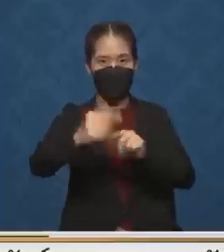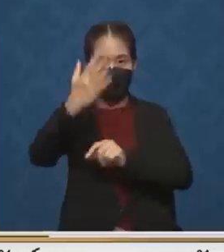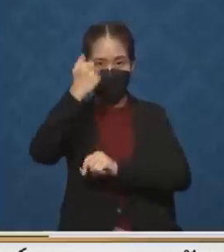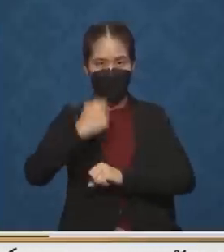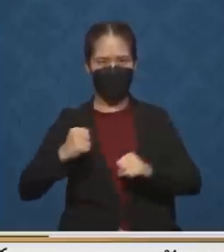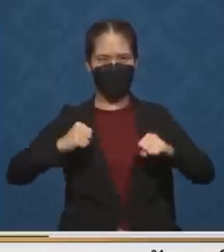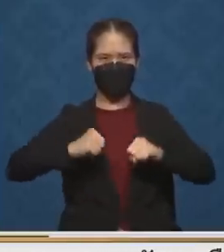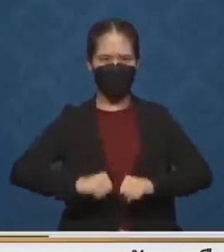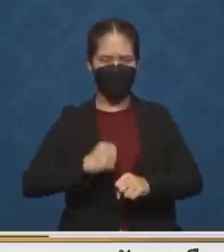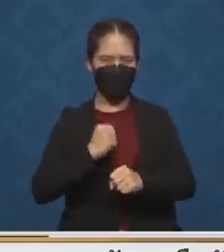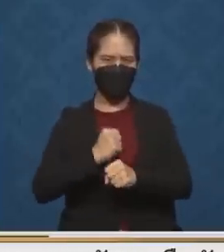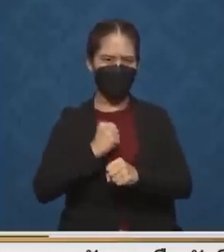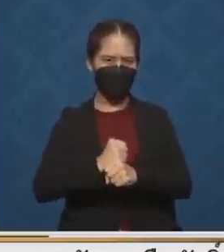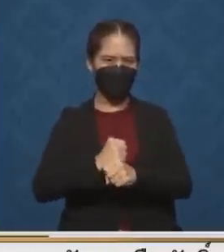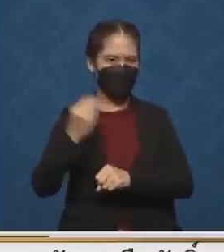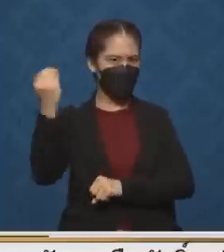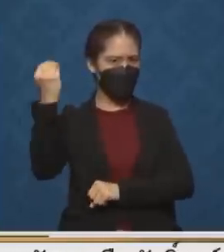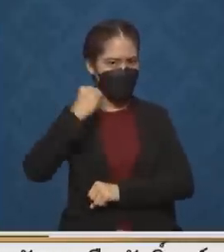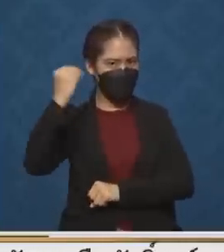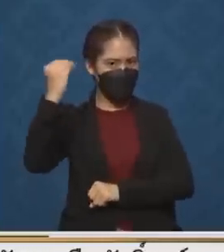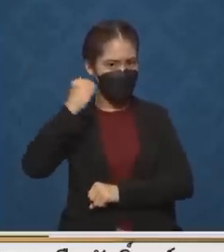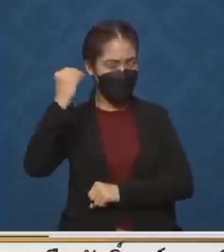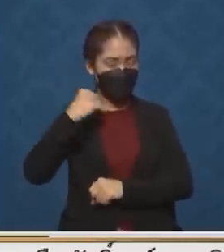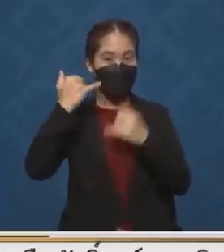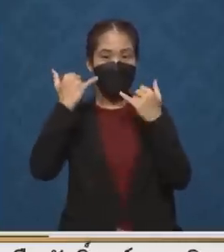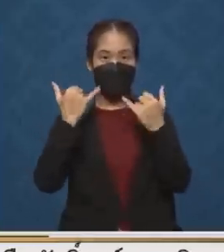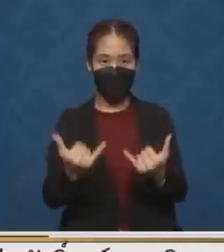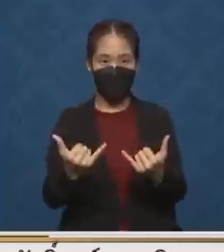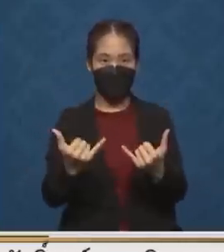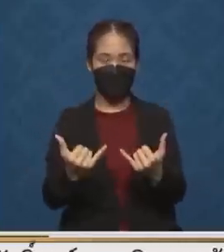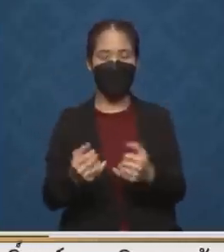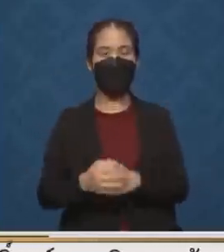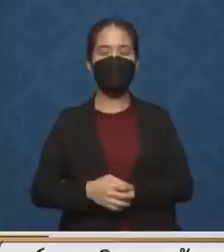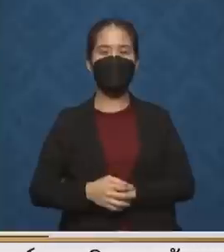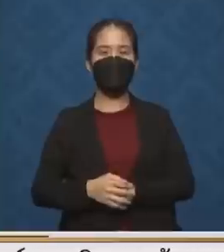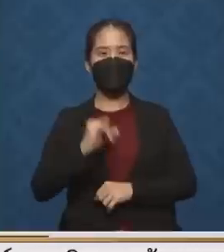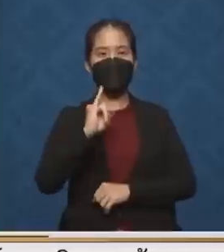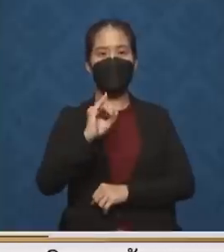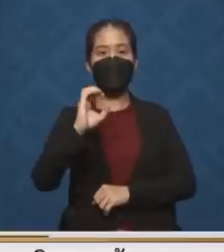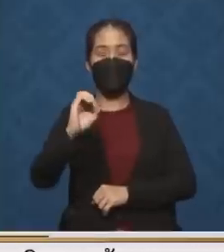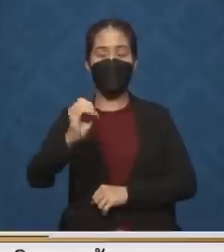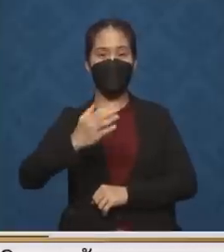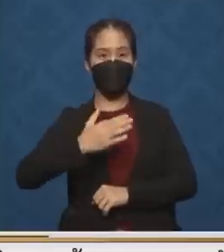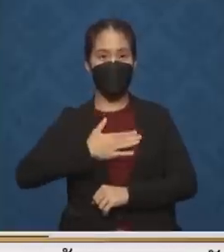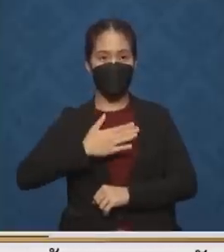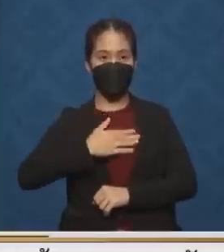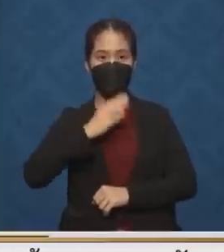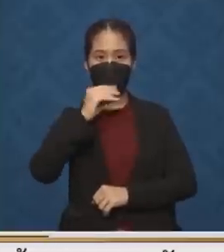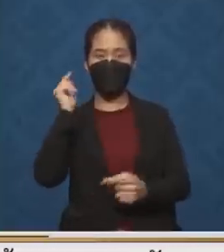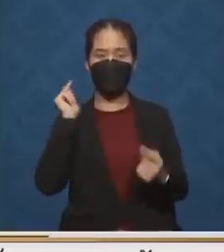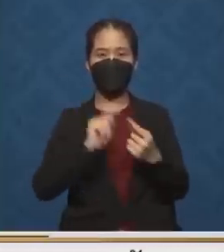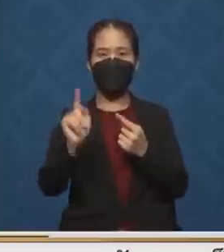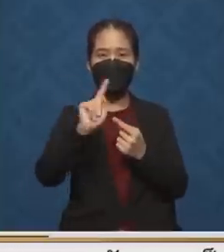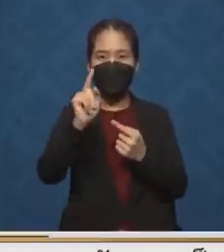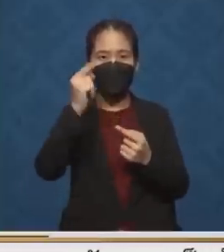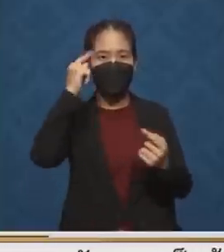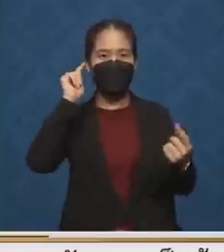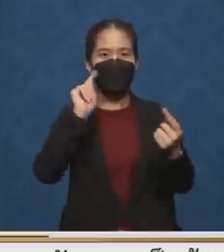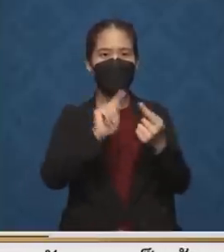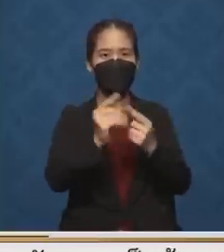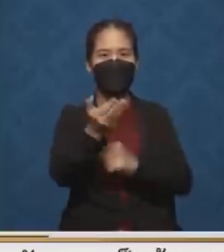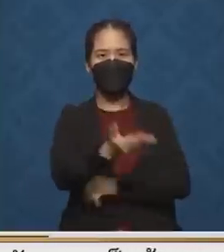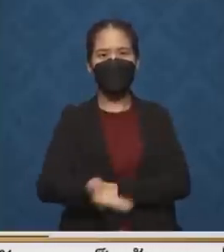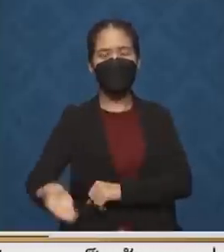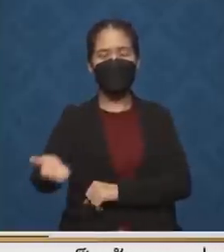ำนาจมาครั้งแล้ครั้งเราและครั้งนี้ครับปิบัิการ IO ที่ผมจะกลาวต่ไปนี้เพื่อทจะให้